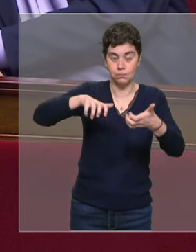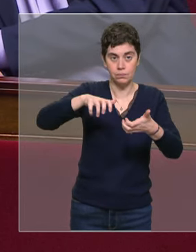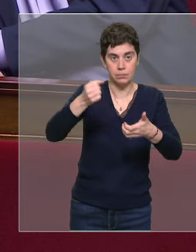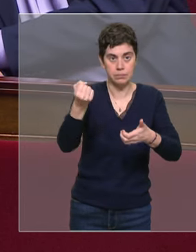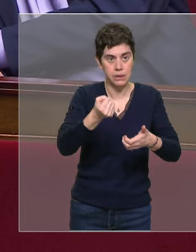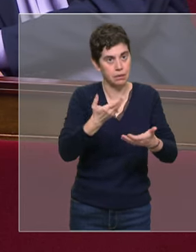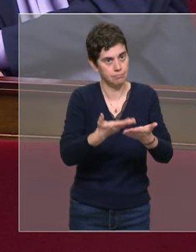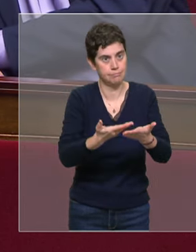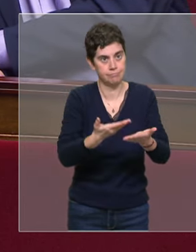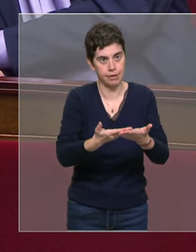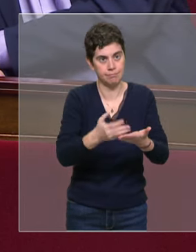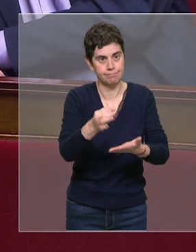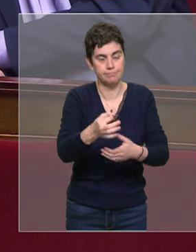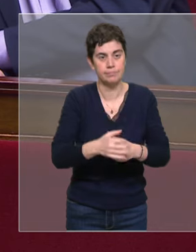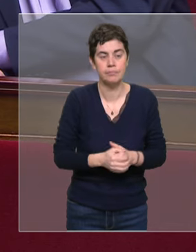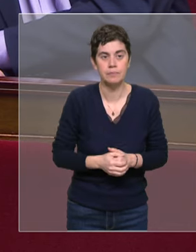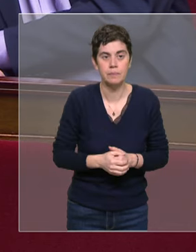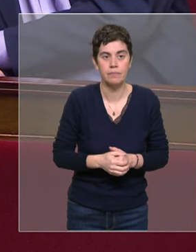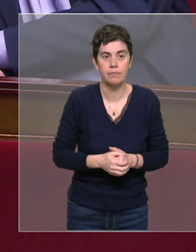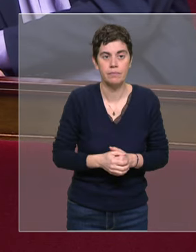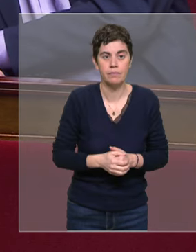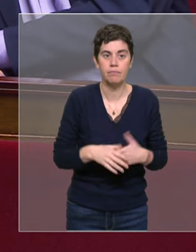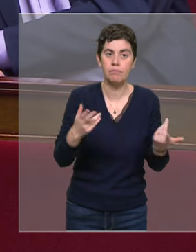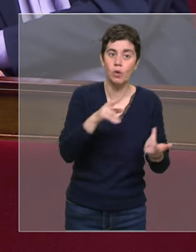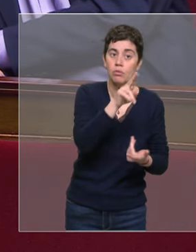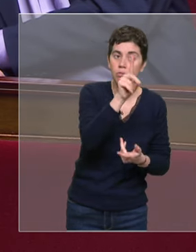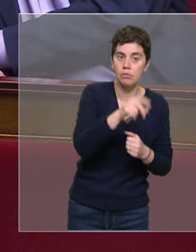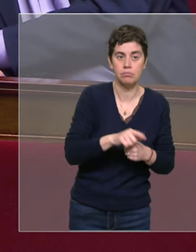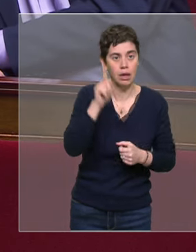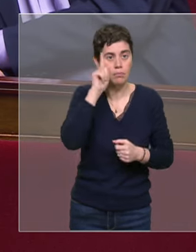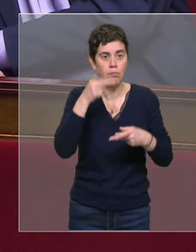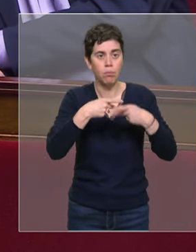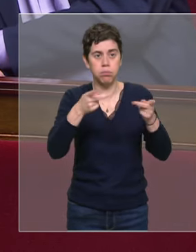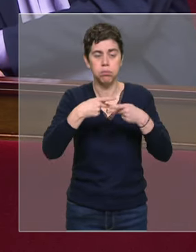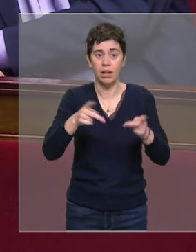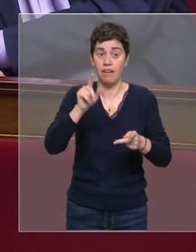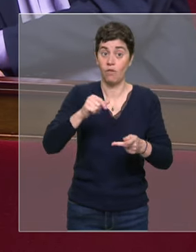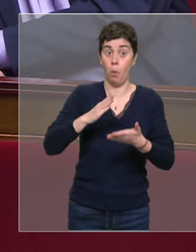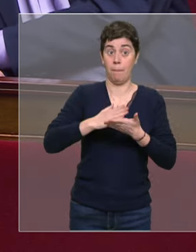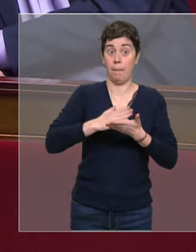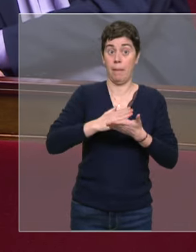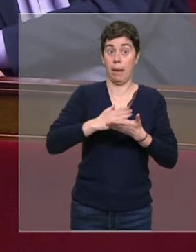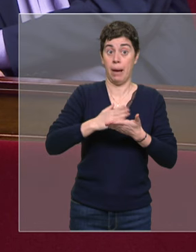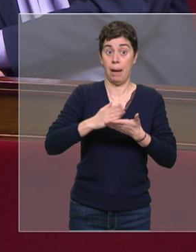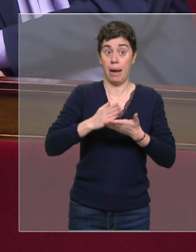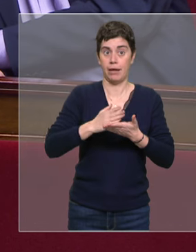que jamais. Après certaines déclarations britanniques et allemandes qui nous demandent de nous préparer à une guerre européenne